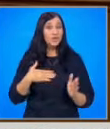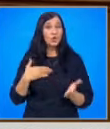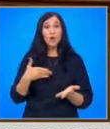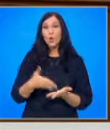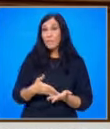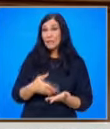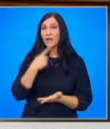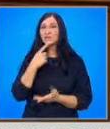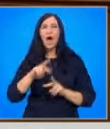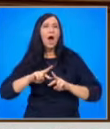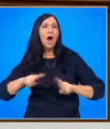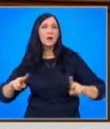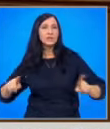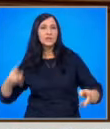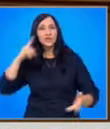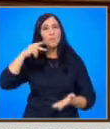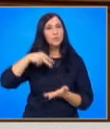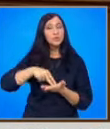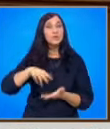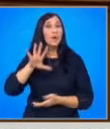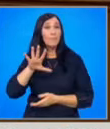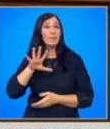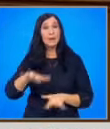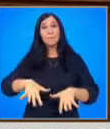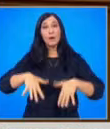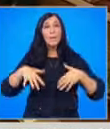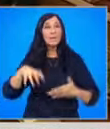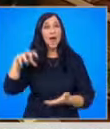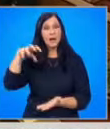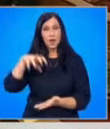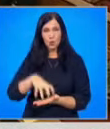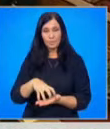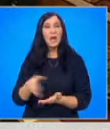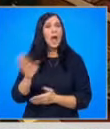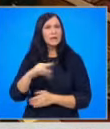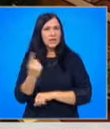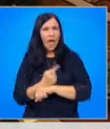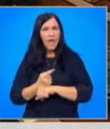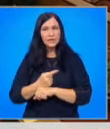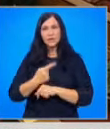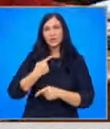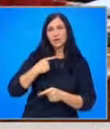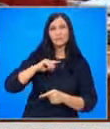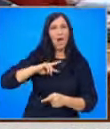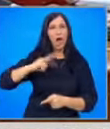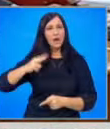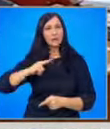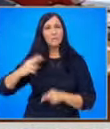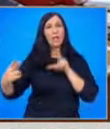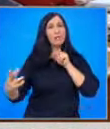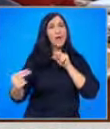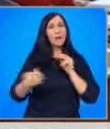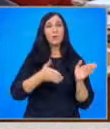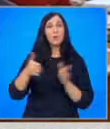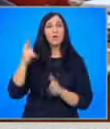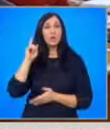за различните позиции на петте парламентарни групи. След час размяна на реплики и отменено наказание, началото